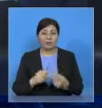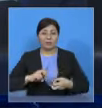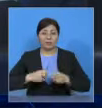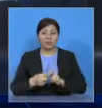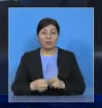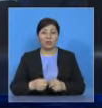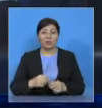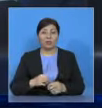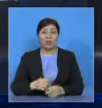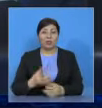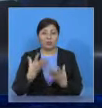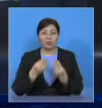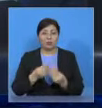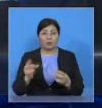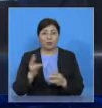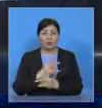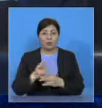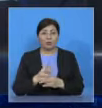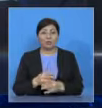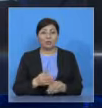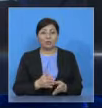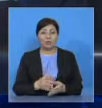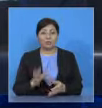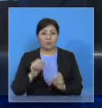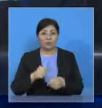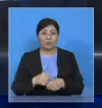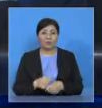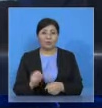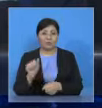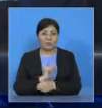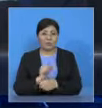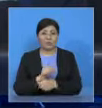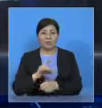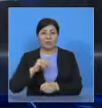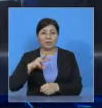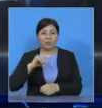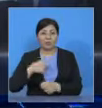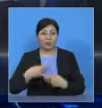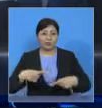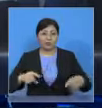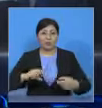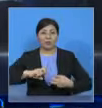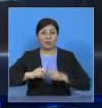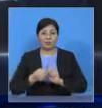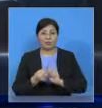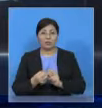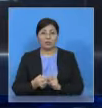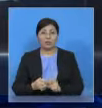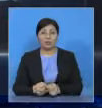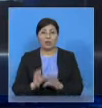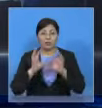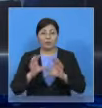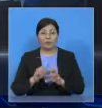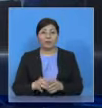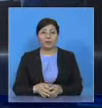числе это которые скоростомер, автобусная полоса, двойная сплошная, ремень и вот эти нарушения. Потому что у нас на сегодня